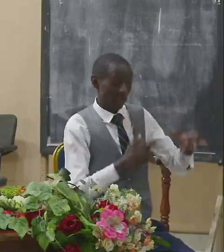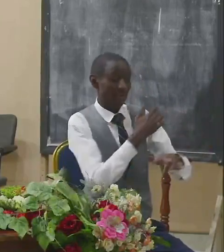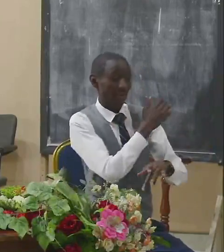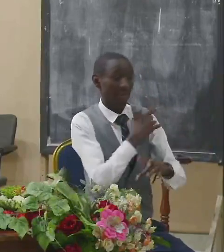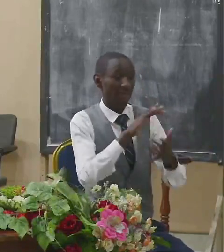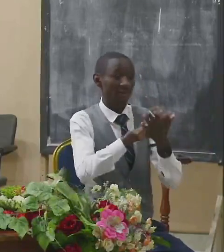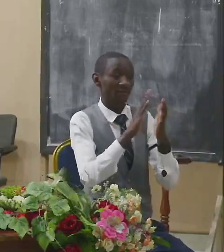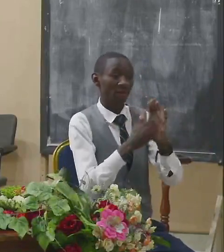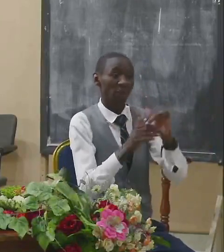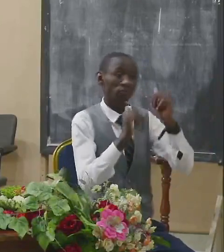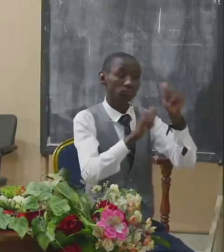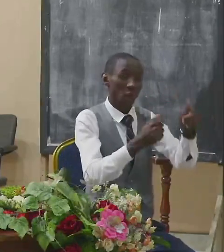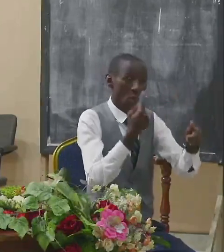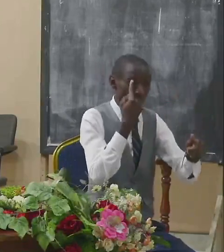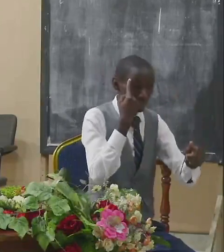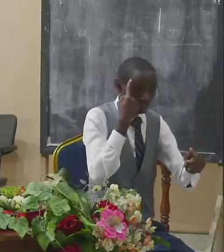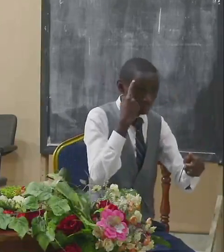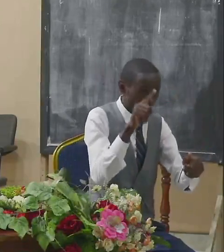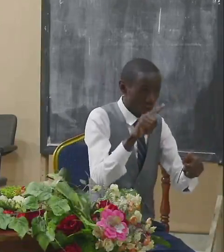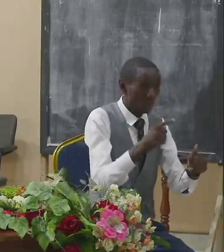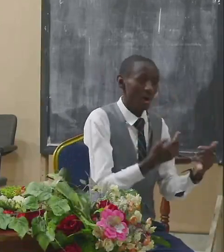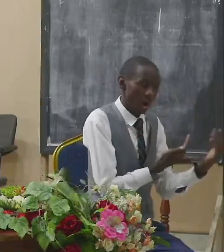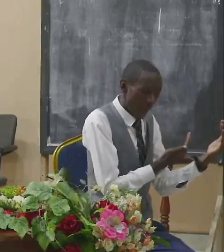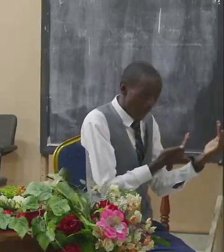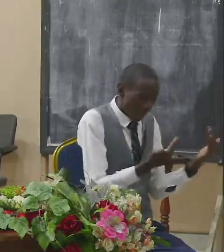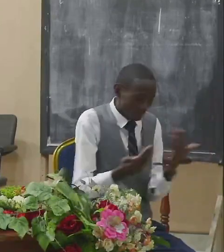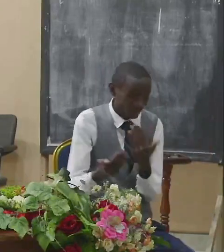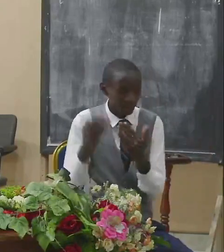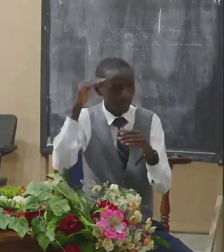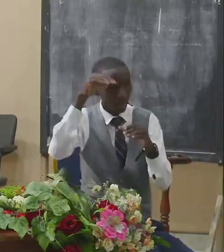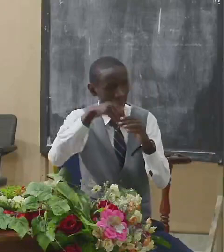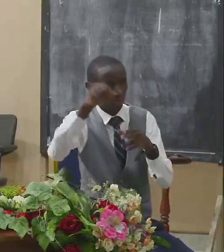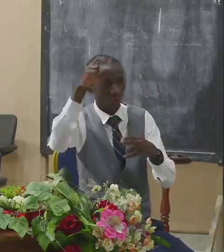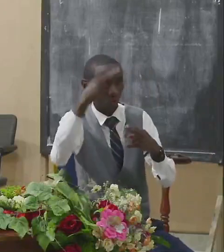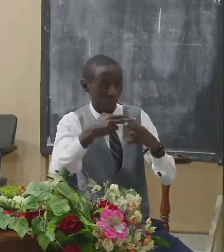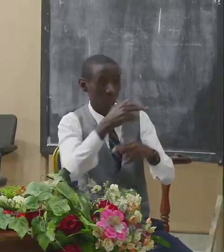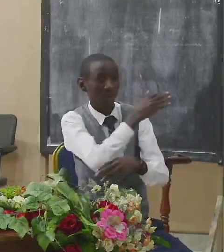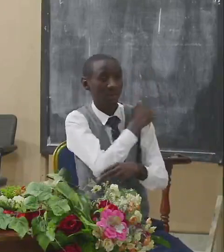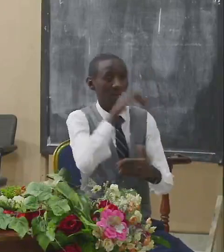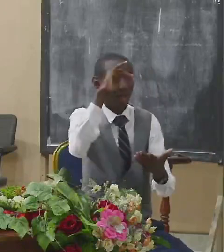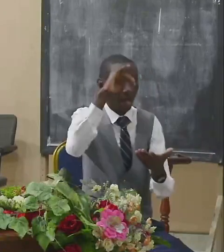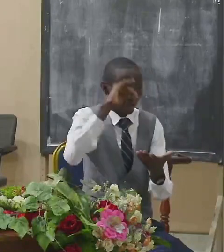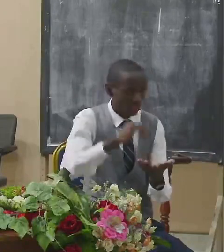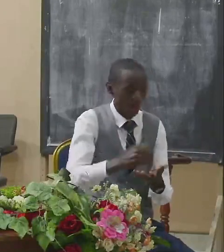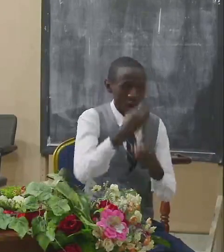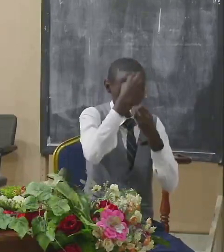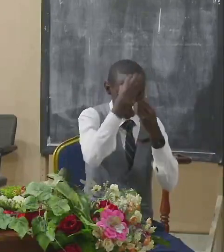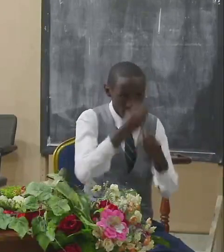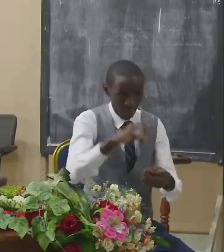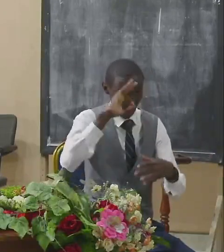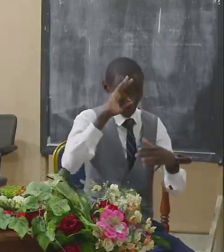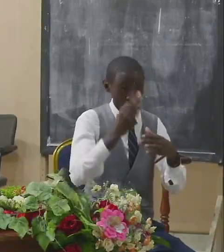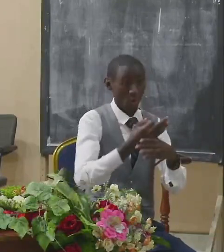l'apostolat pour amener à son nom à l'obéissance de la foi tous les